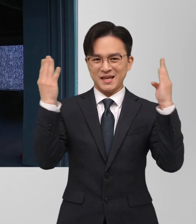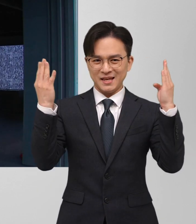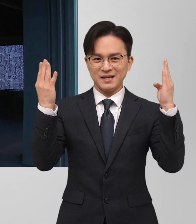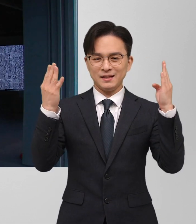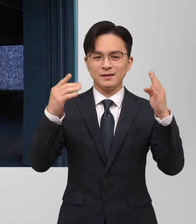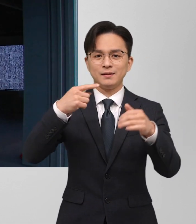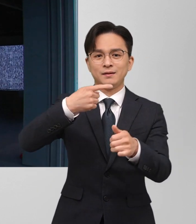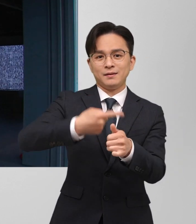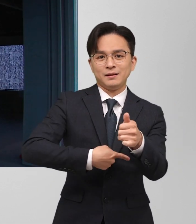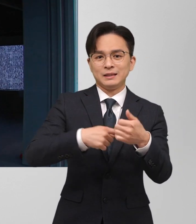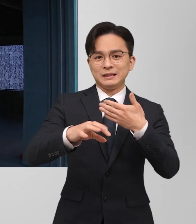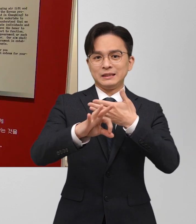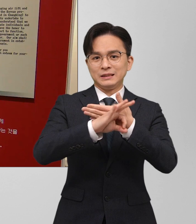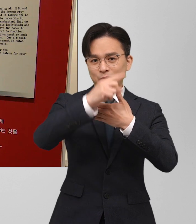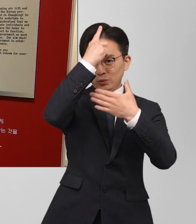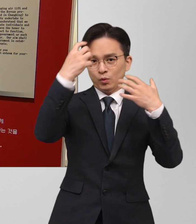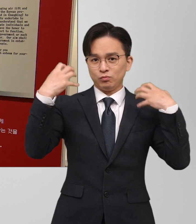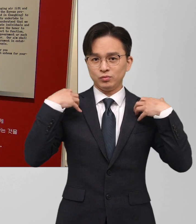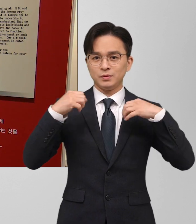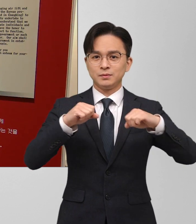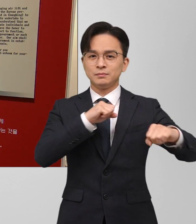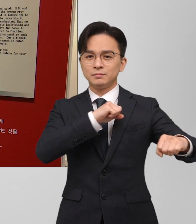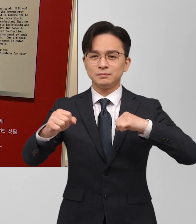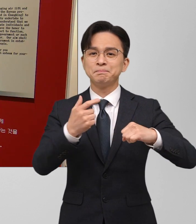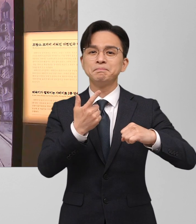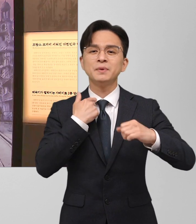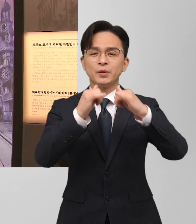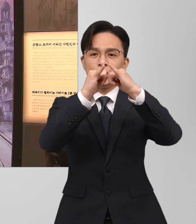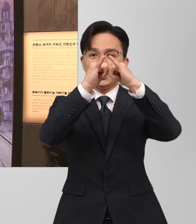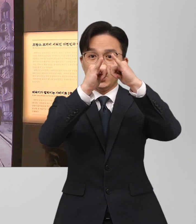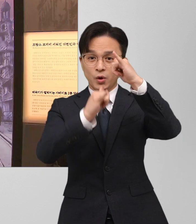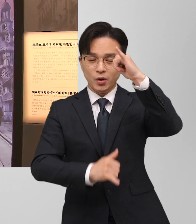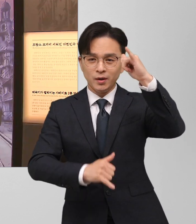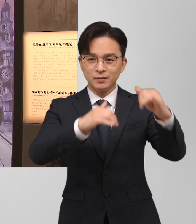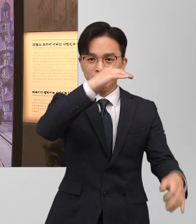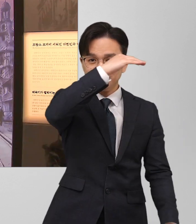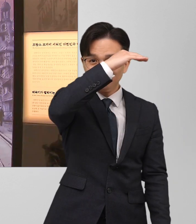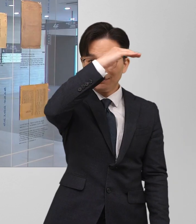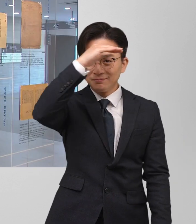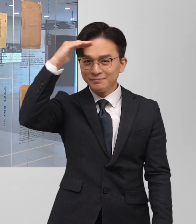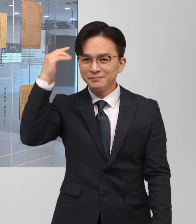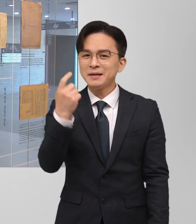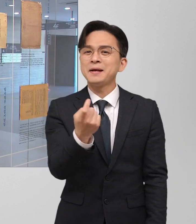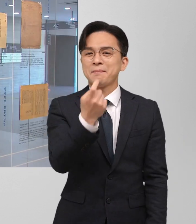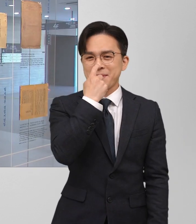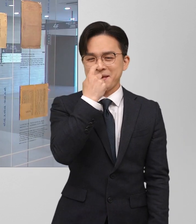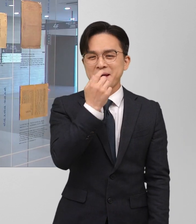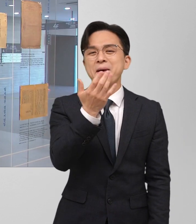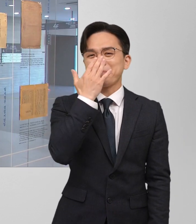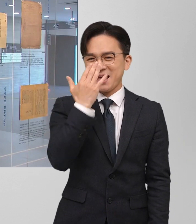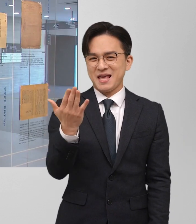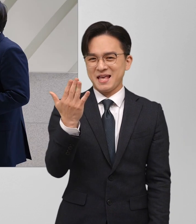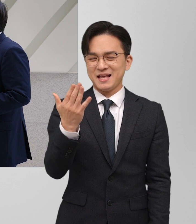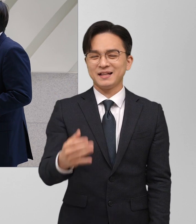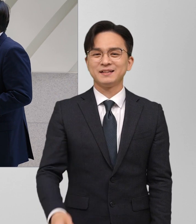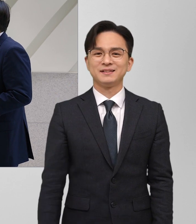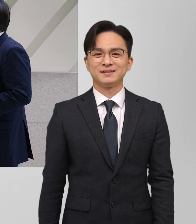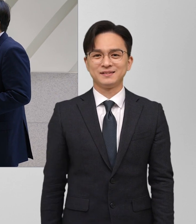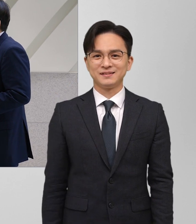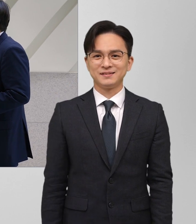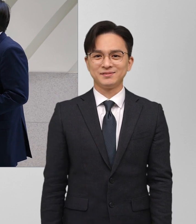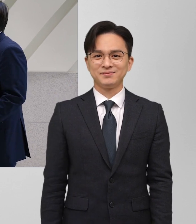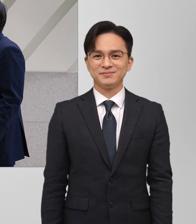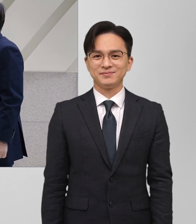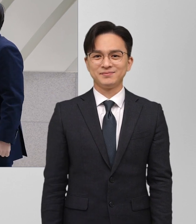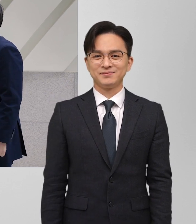일상적으로 임시정부의 활동과 역사, 그 흔적, 그 의미들을 관람하고 체험하고 경험할 수 있게 되었다라는